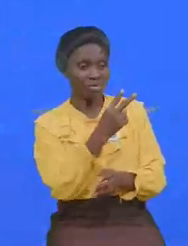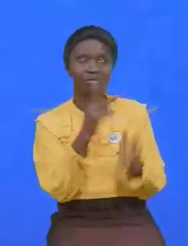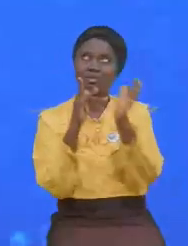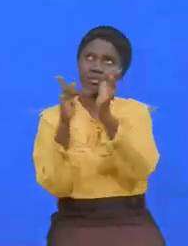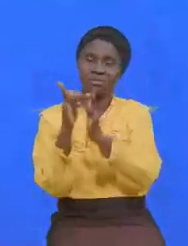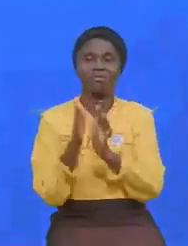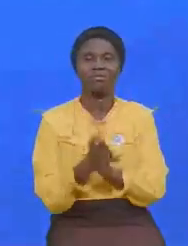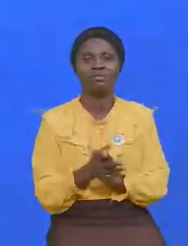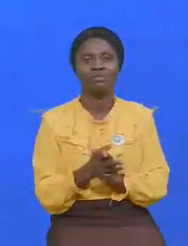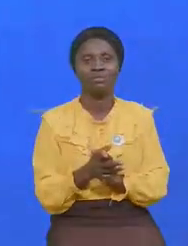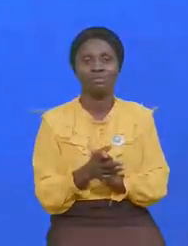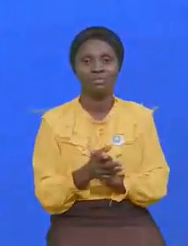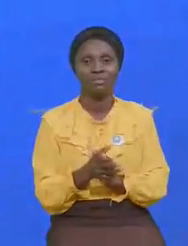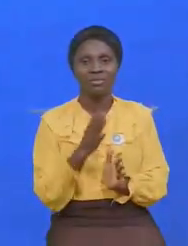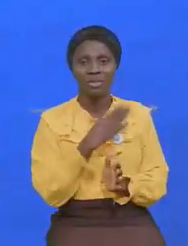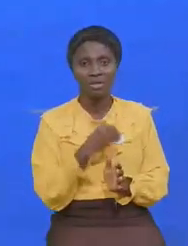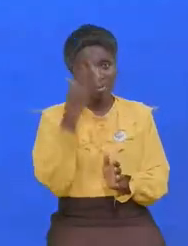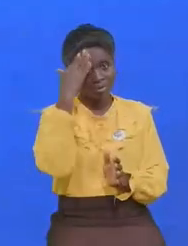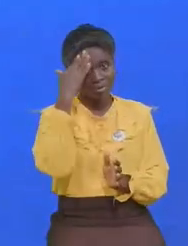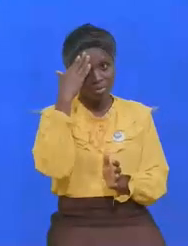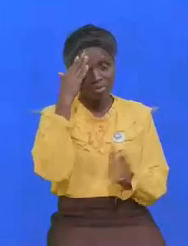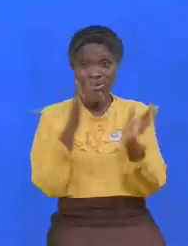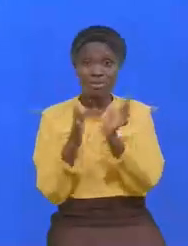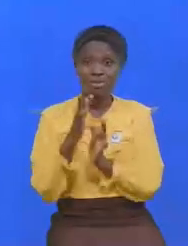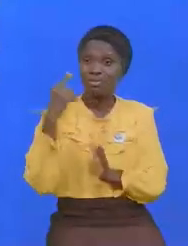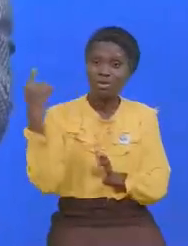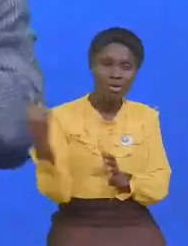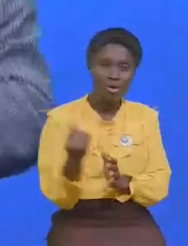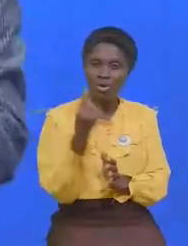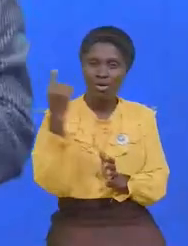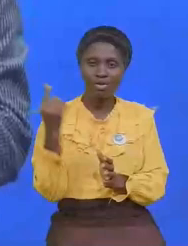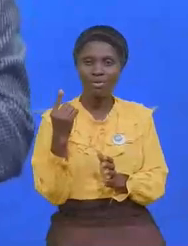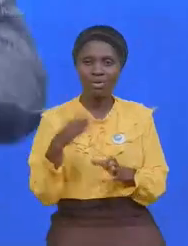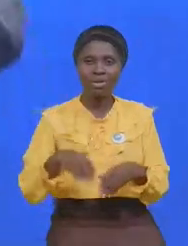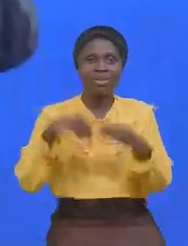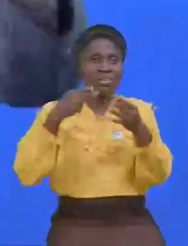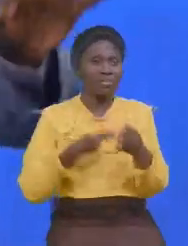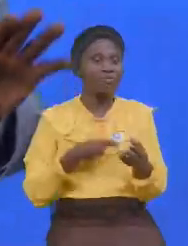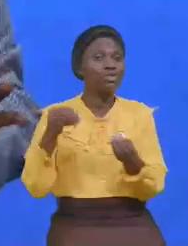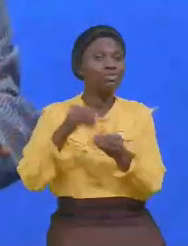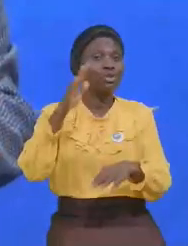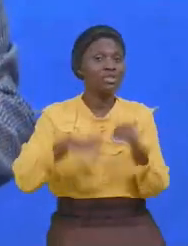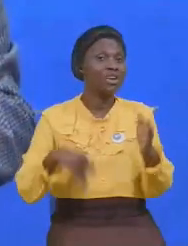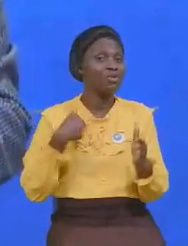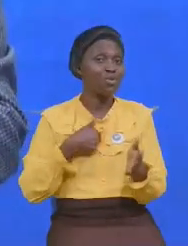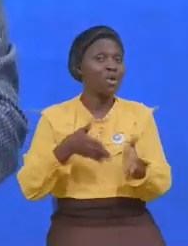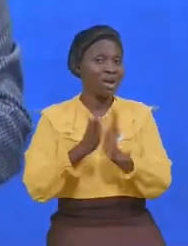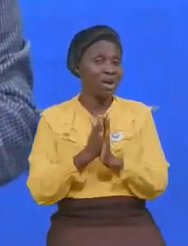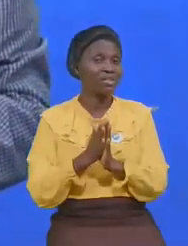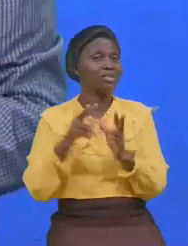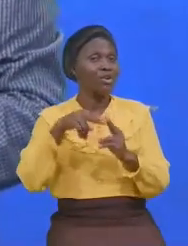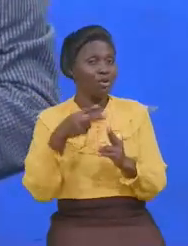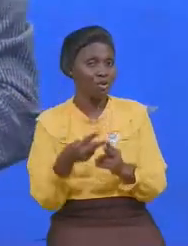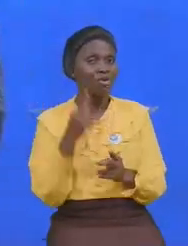voir Jésus. Vous savez, Jésus nous donne plus que ce que nous